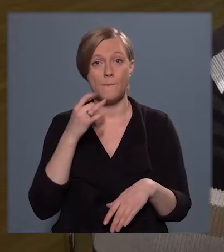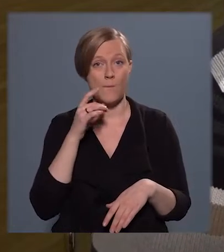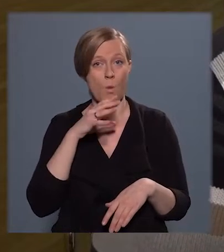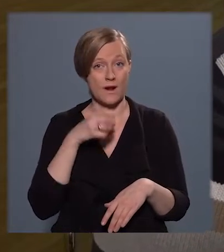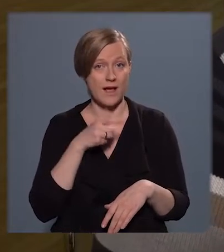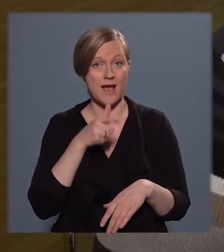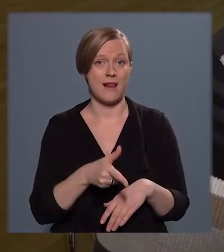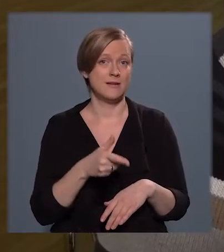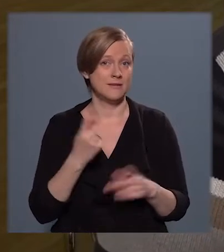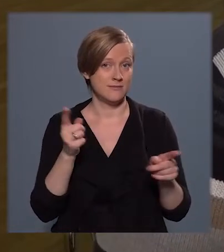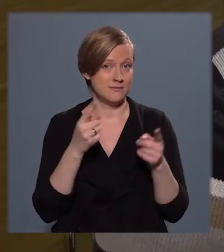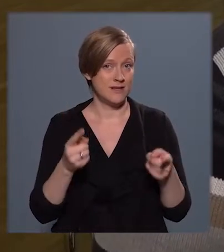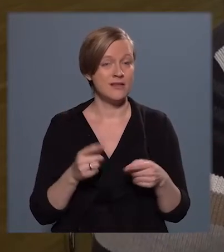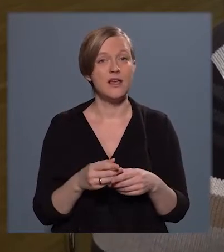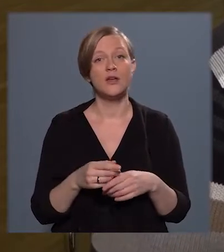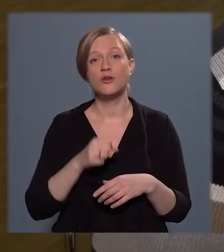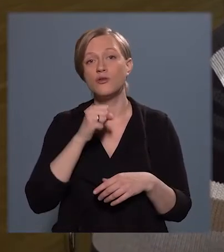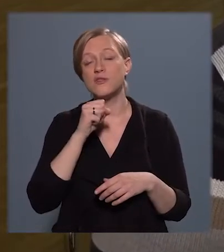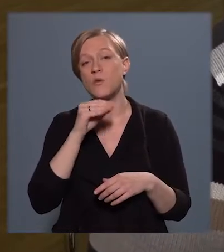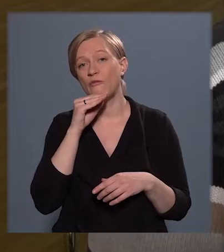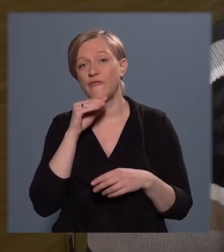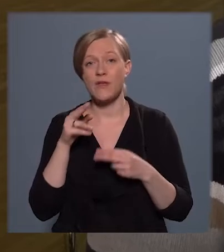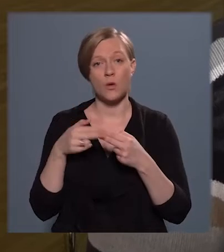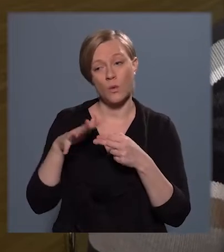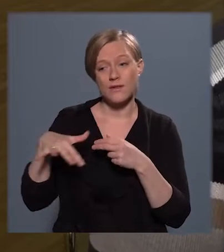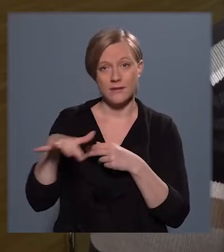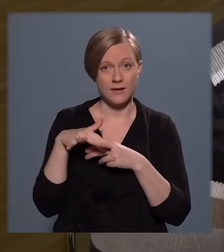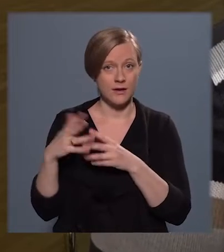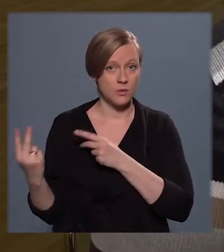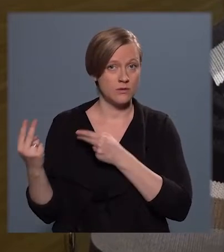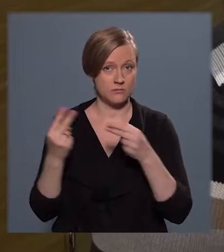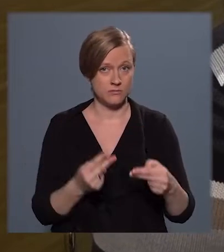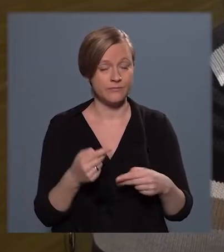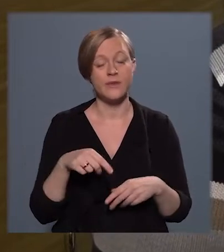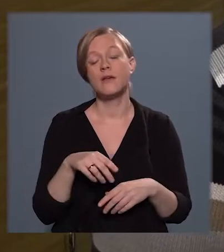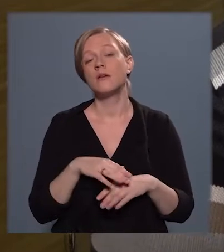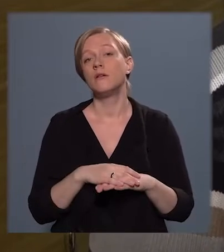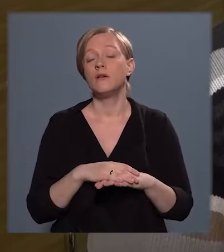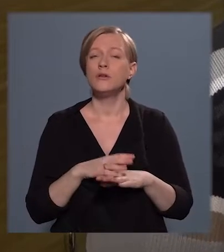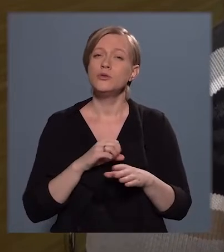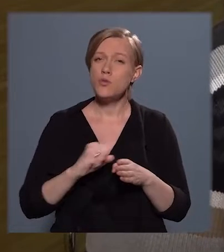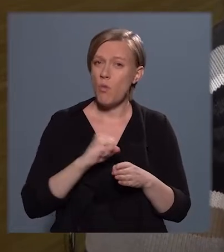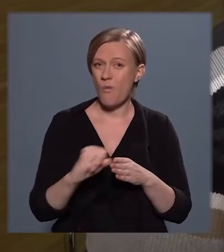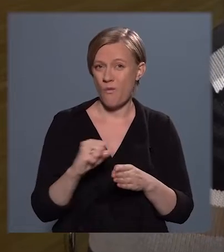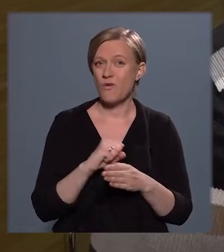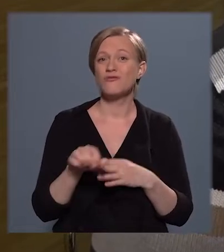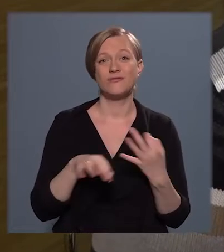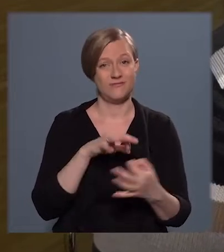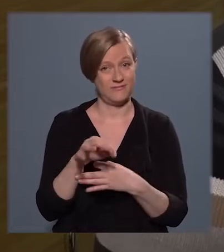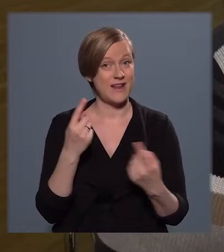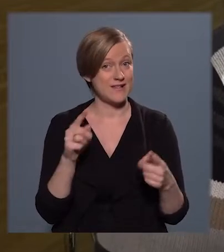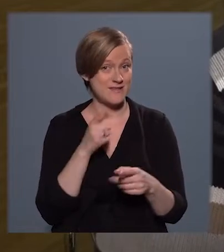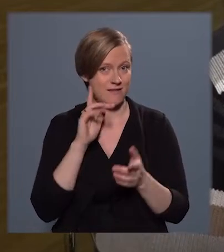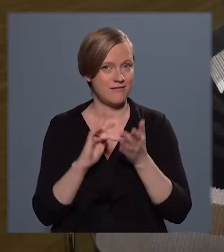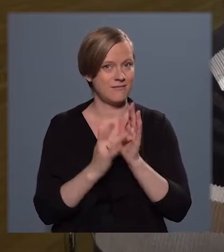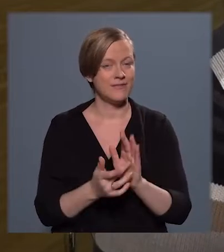játszani, ami Sopvidékről, tehát Szófia környékéről származik. Ezek kifejezetten gyors, lüktetésű tánczenék lesznek,